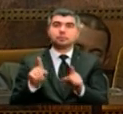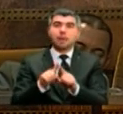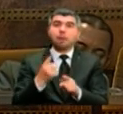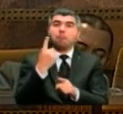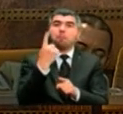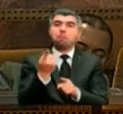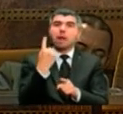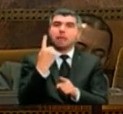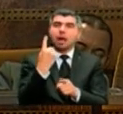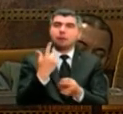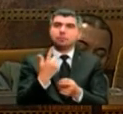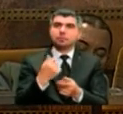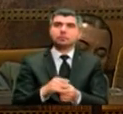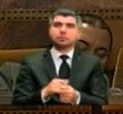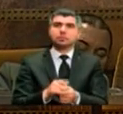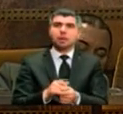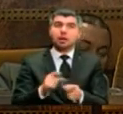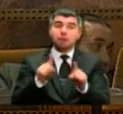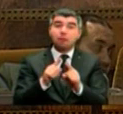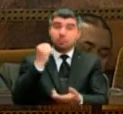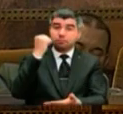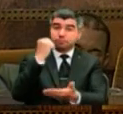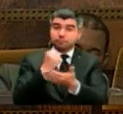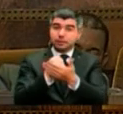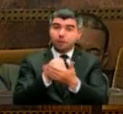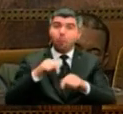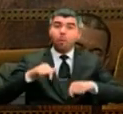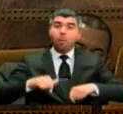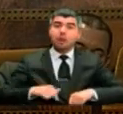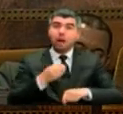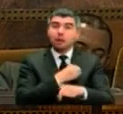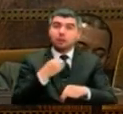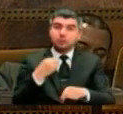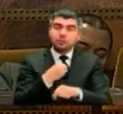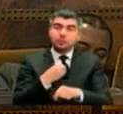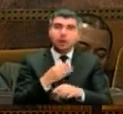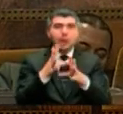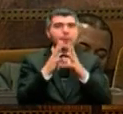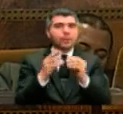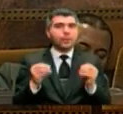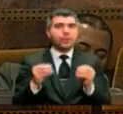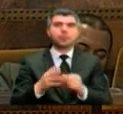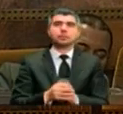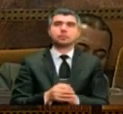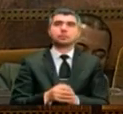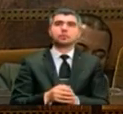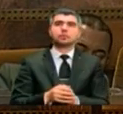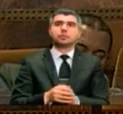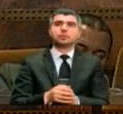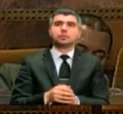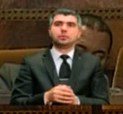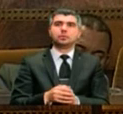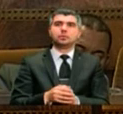درهم، ودارت بدون ترخيص لا ديال الوزارة ولا ديال استشارة ديال الهيئة،